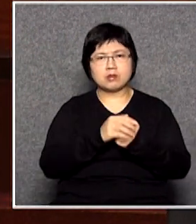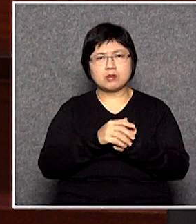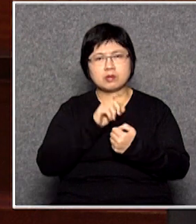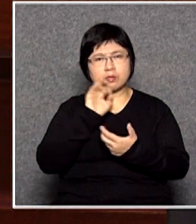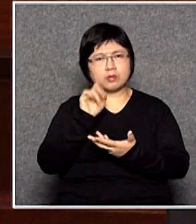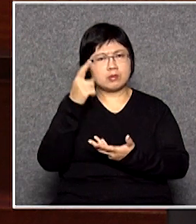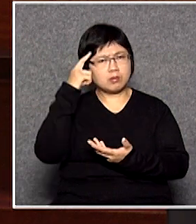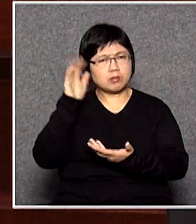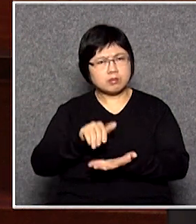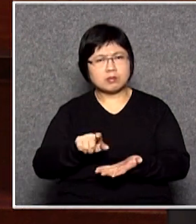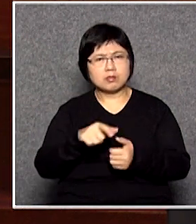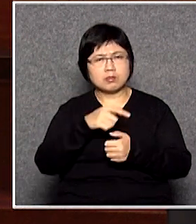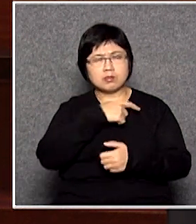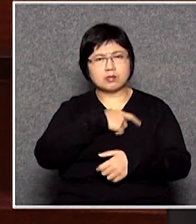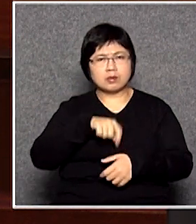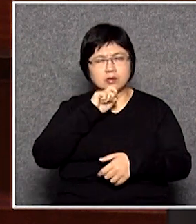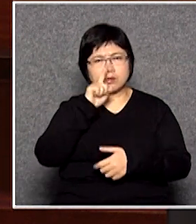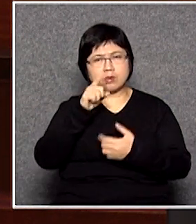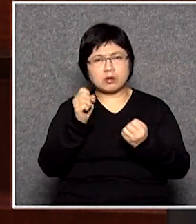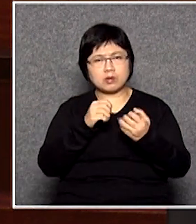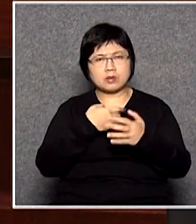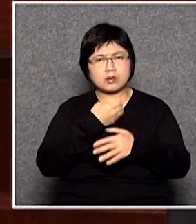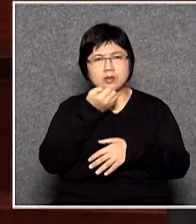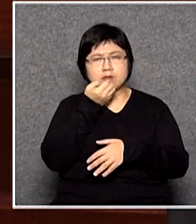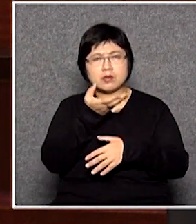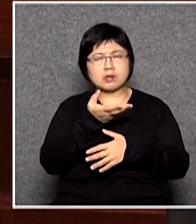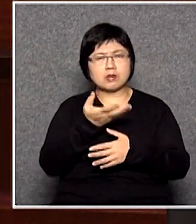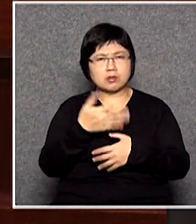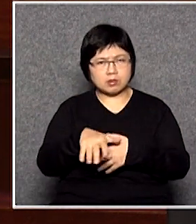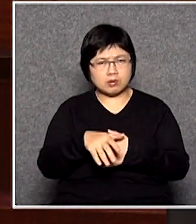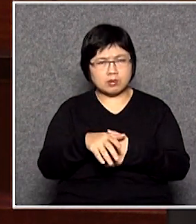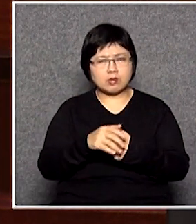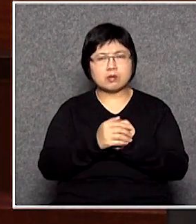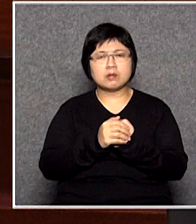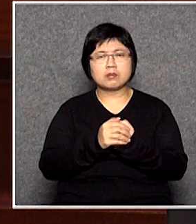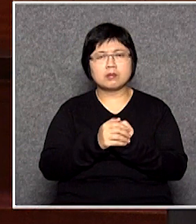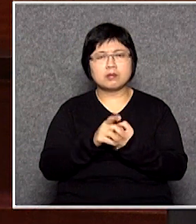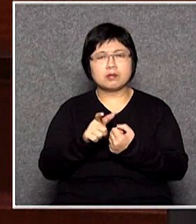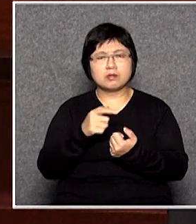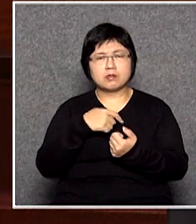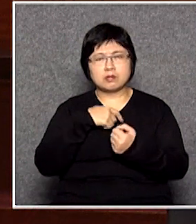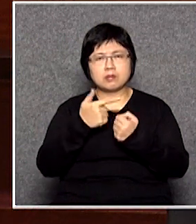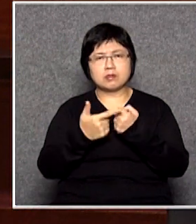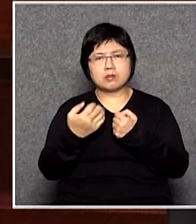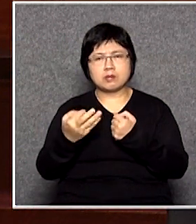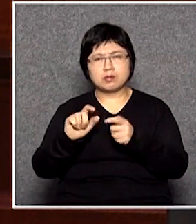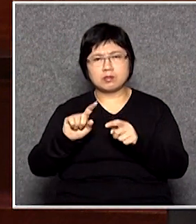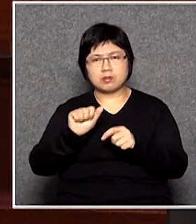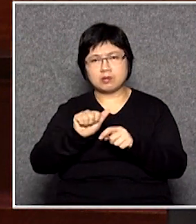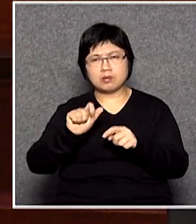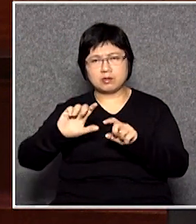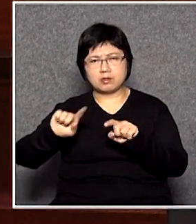知某個議員在某一次會議之中曾經作出利益披露呢？所以擬議第